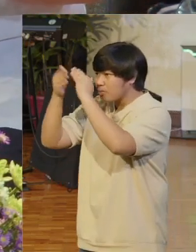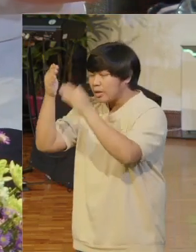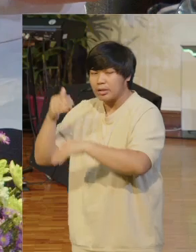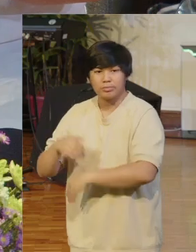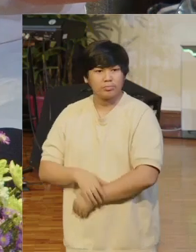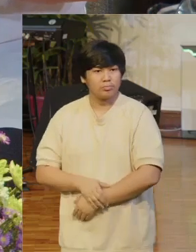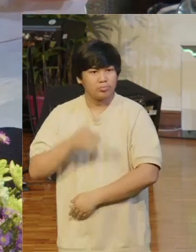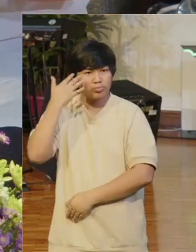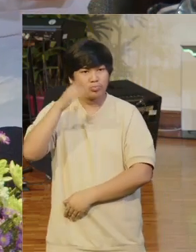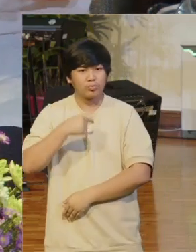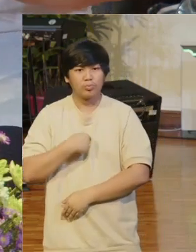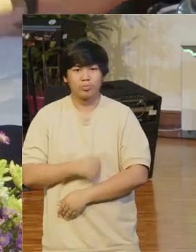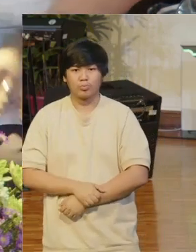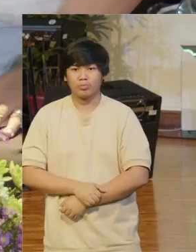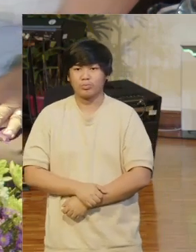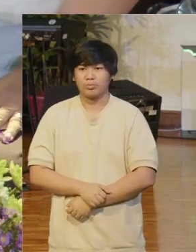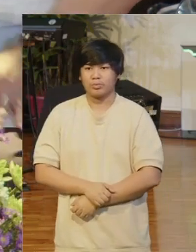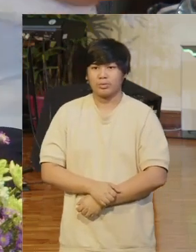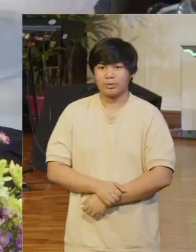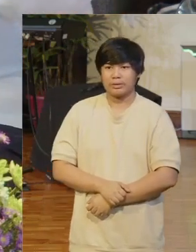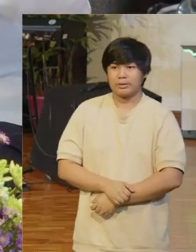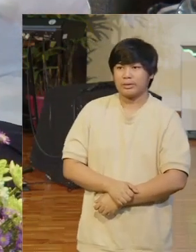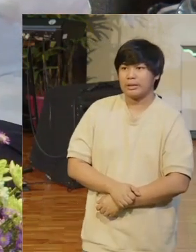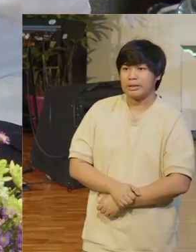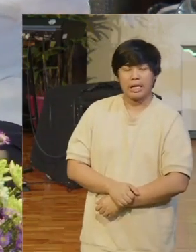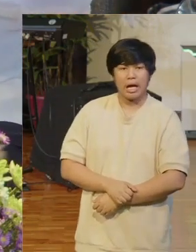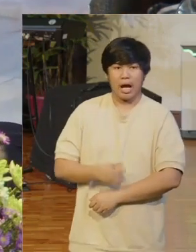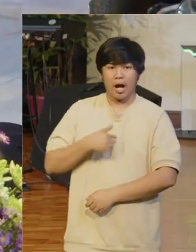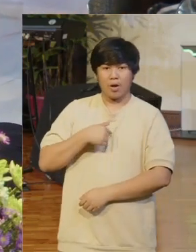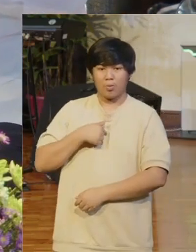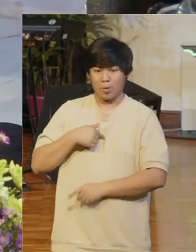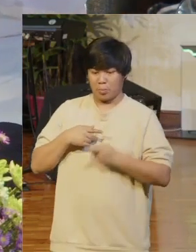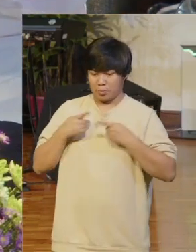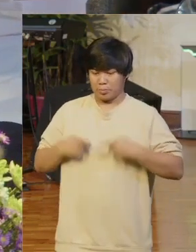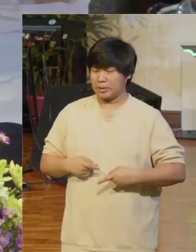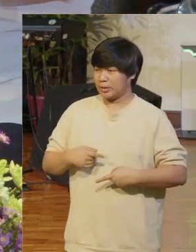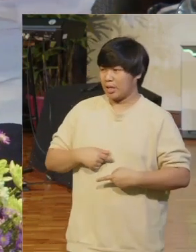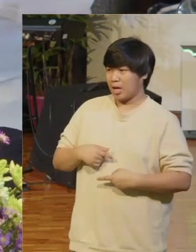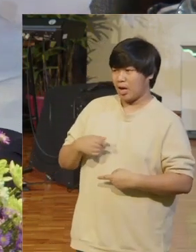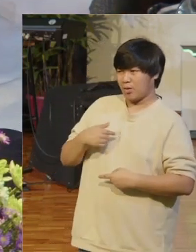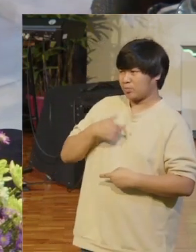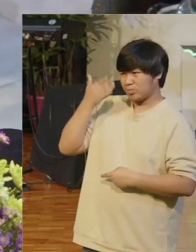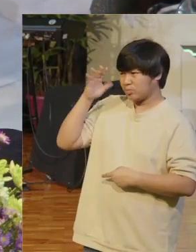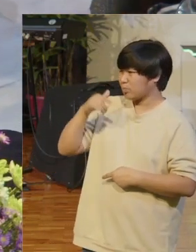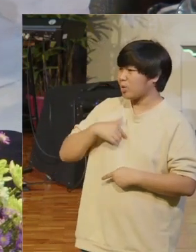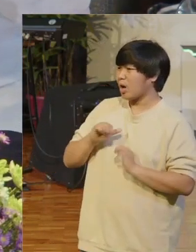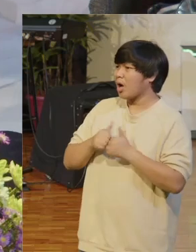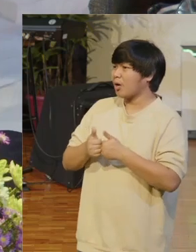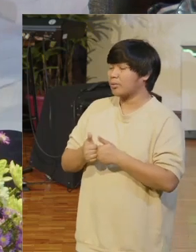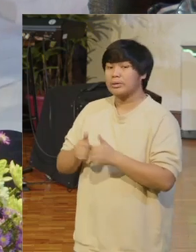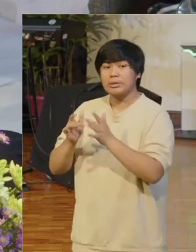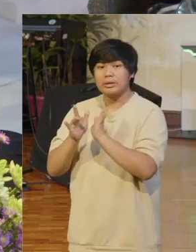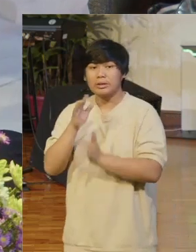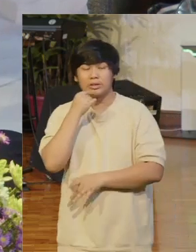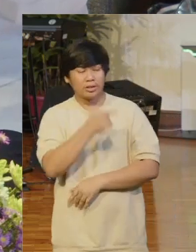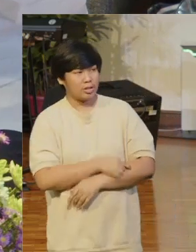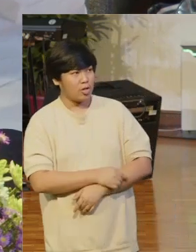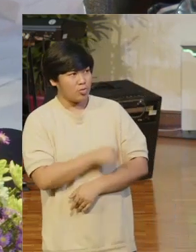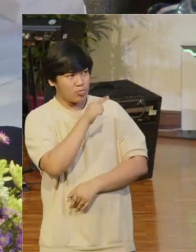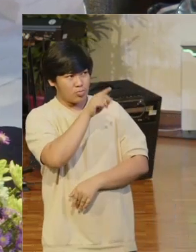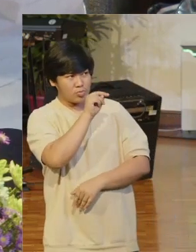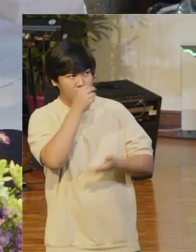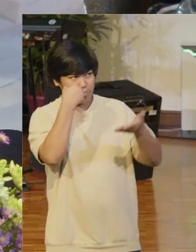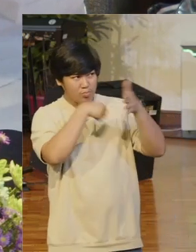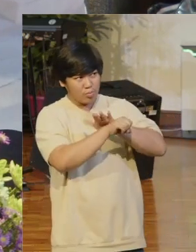Diyos? Yun ang kanyang heart cry. Hindi niya masabi, pero sinabi ni Jesus, ito ang sagot sa katanungan mo. You must be